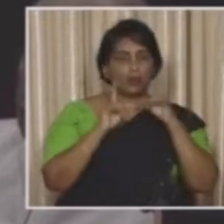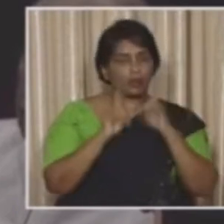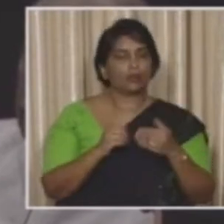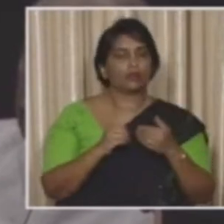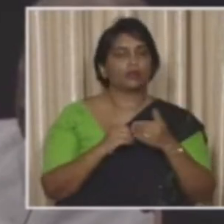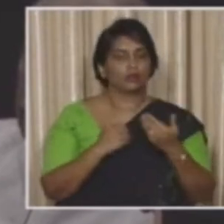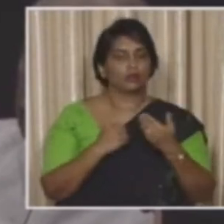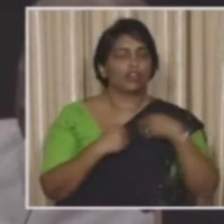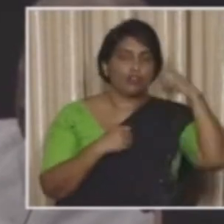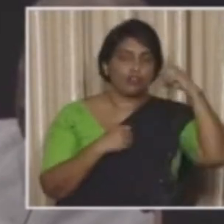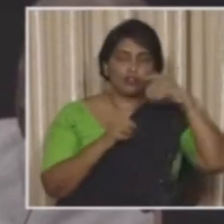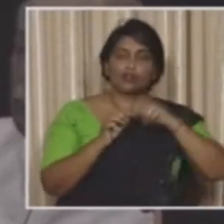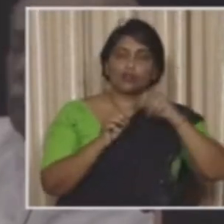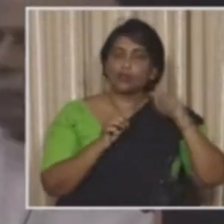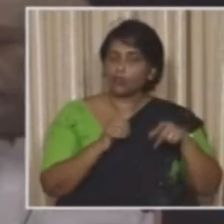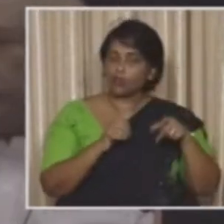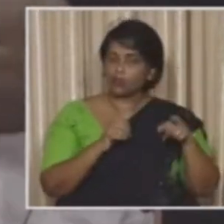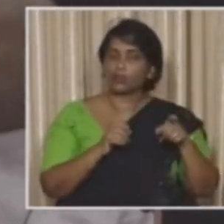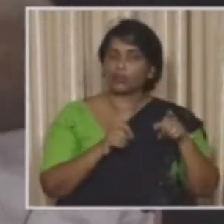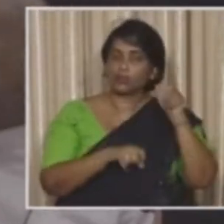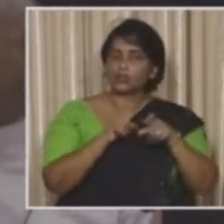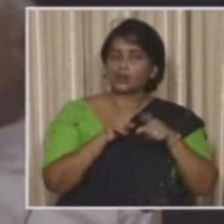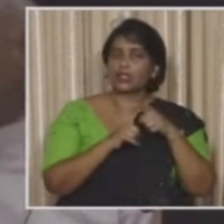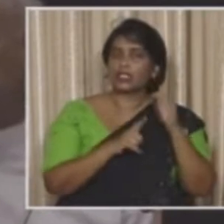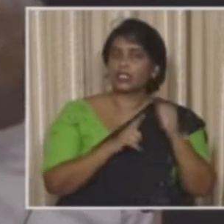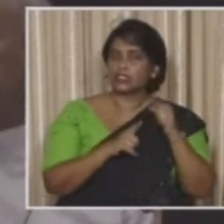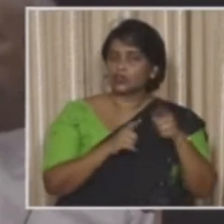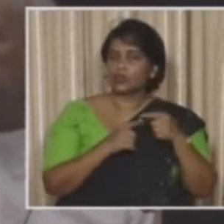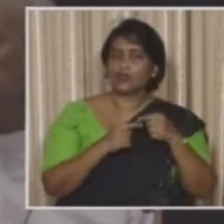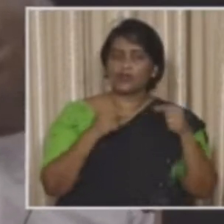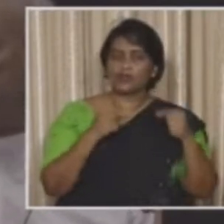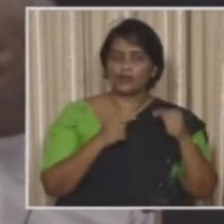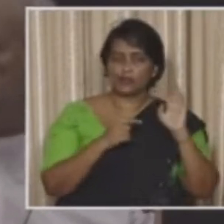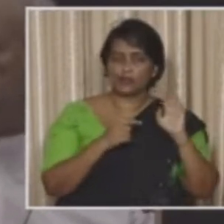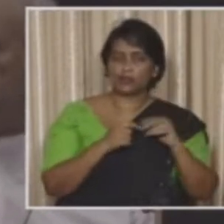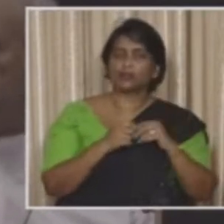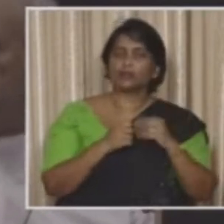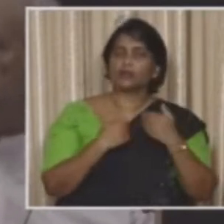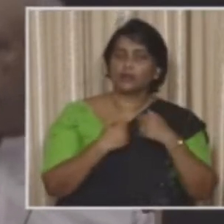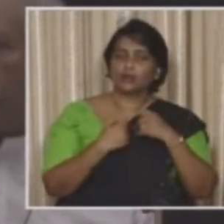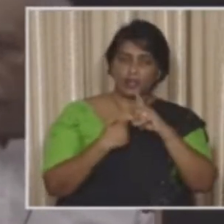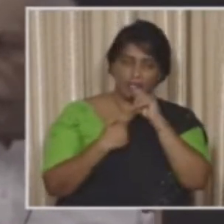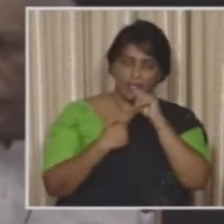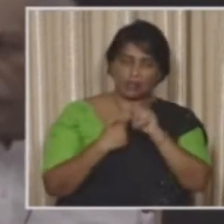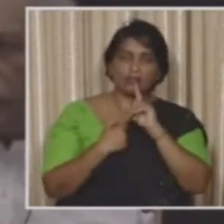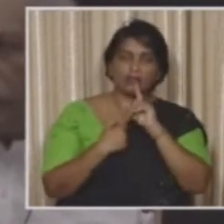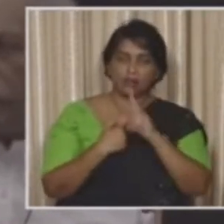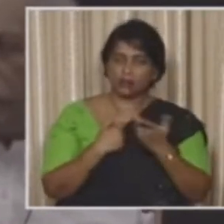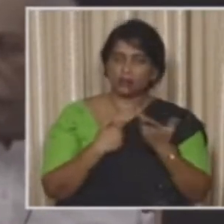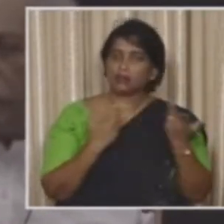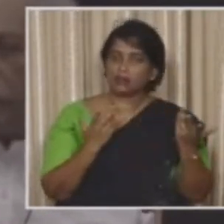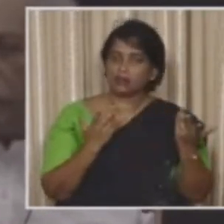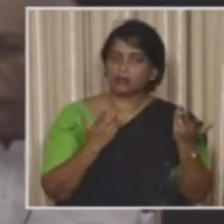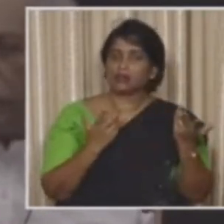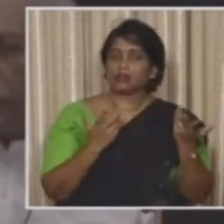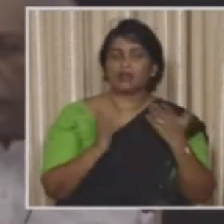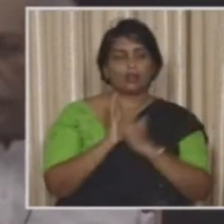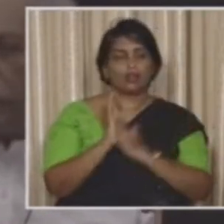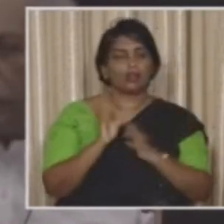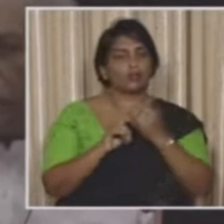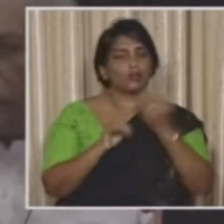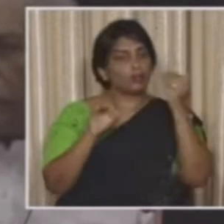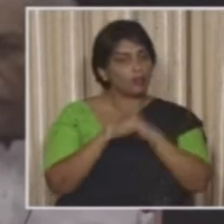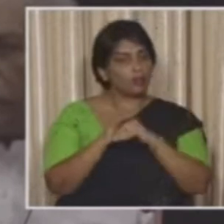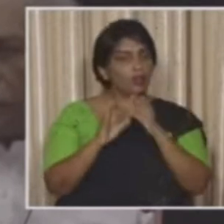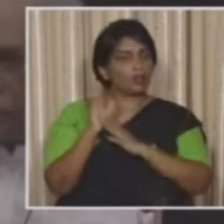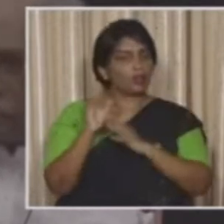ඉන්නේ විදුලි බල මණ්ඩලයේ සමහර ඉංජිනේරුවන් මේවට විරුද්ධ වුනේ නිසා අපි ඇත්ත කතා කරමු ඉතින් ඇමතුමා ආවෙන්